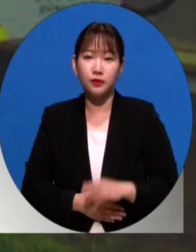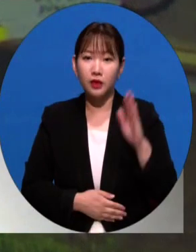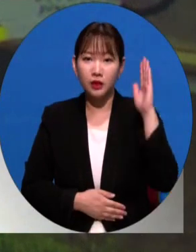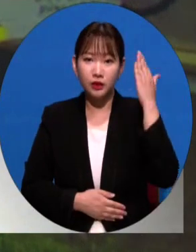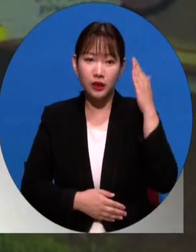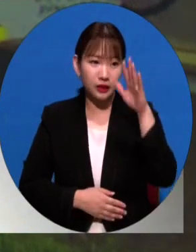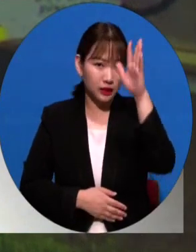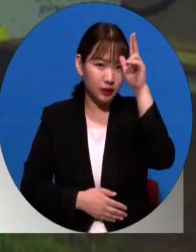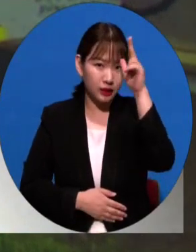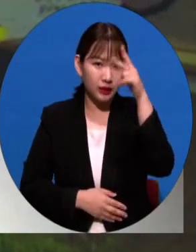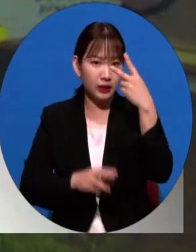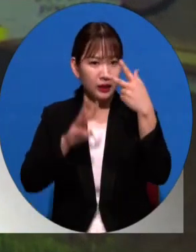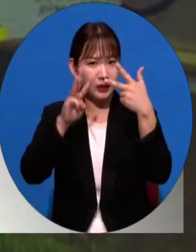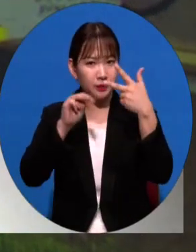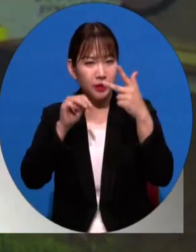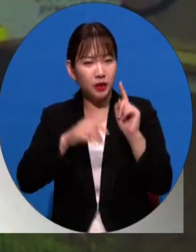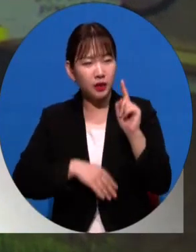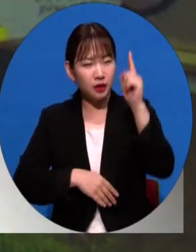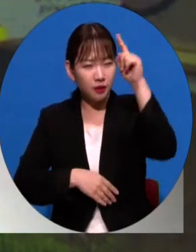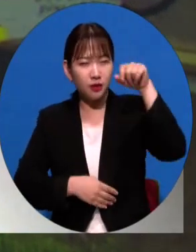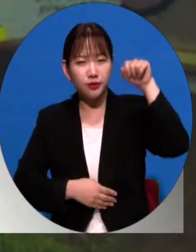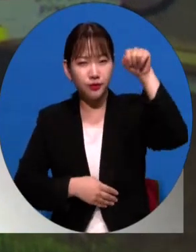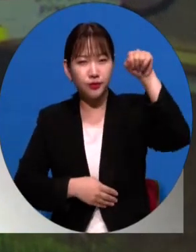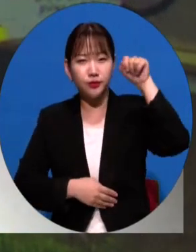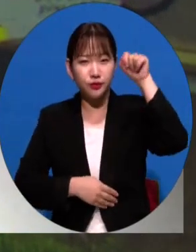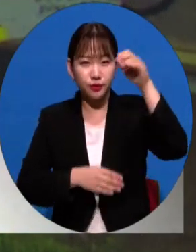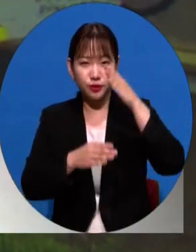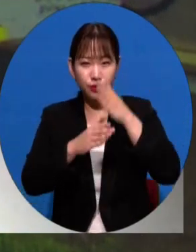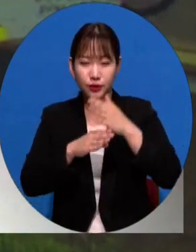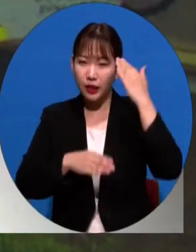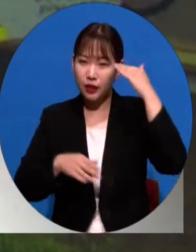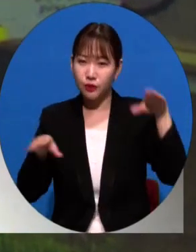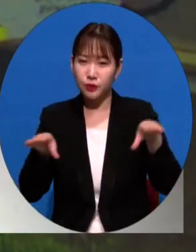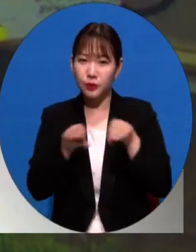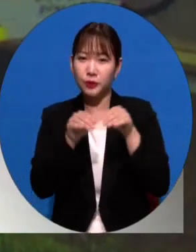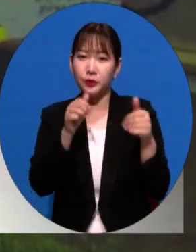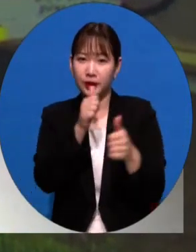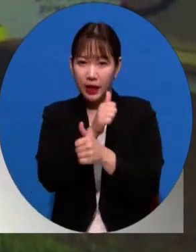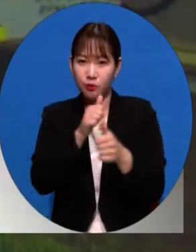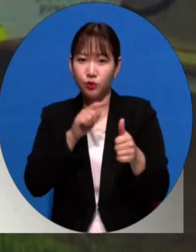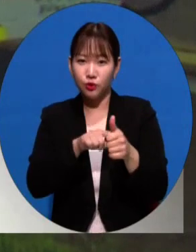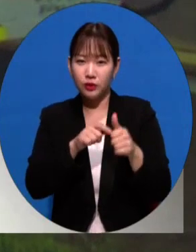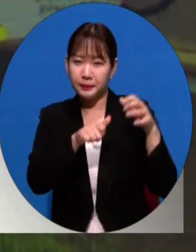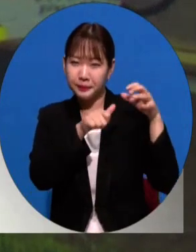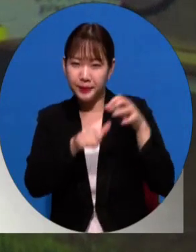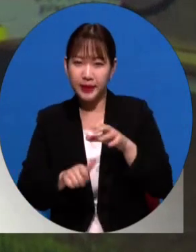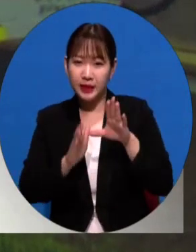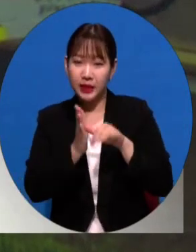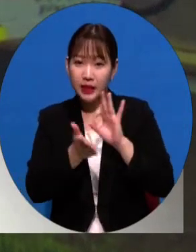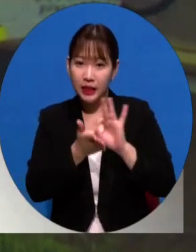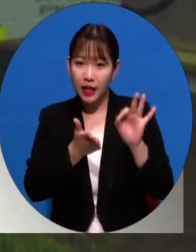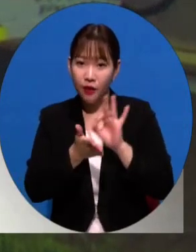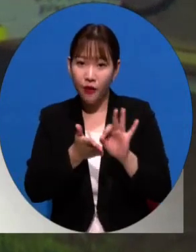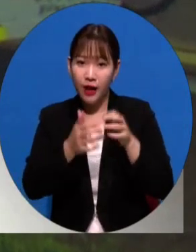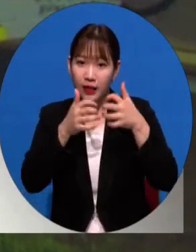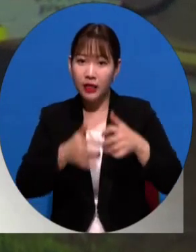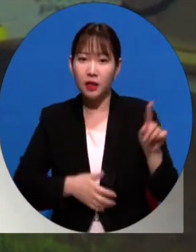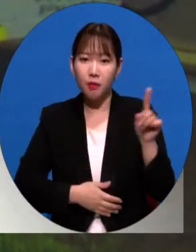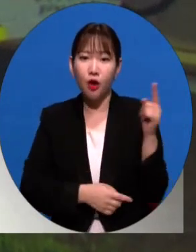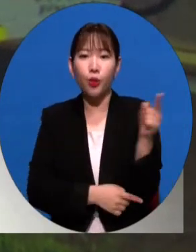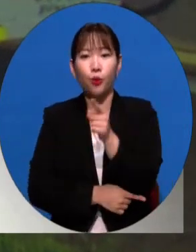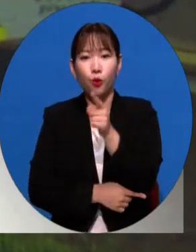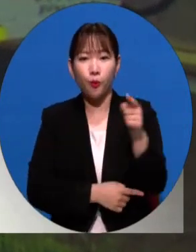최근 경찰이 7m 높이에서 고공 농성 중이던 한국노총 노조 간부를 진압할 때 사용한 장비는